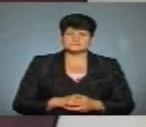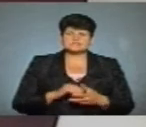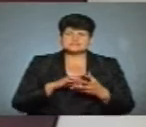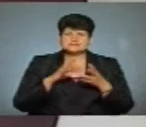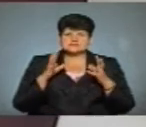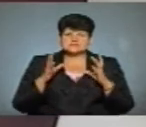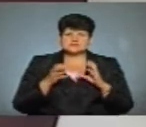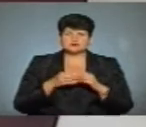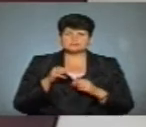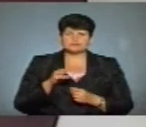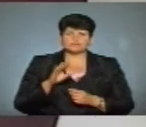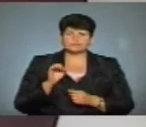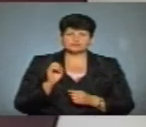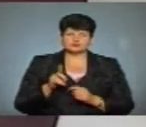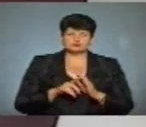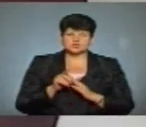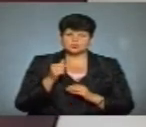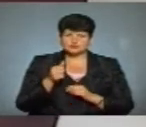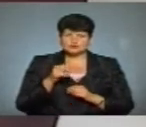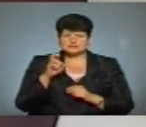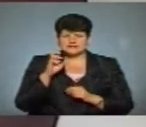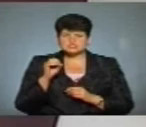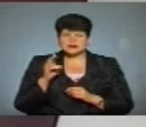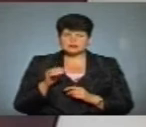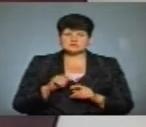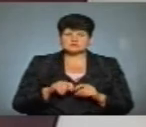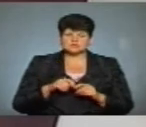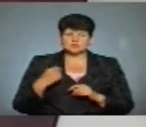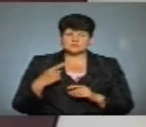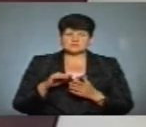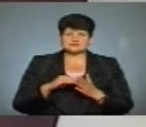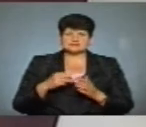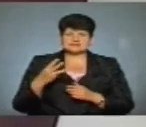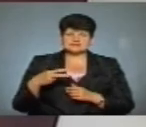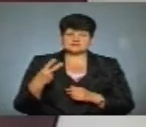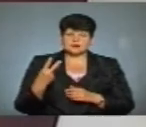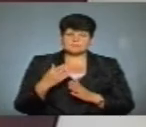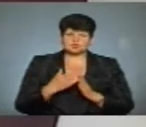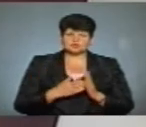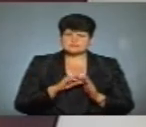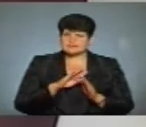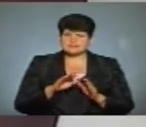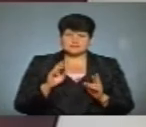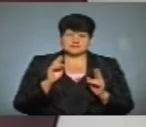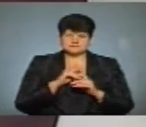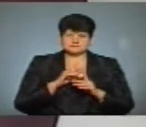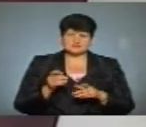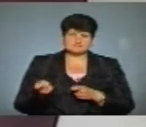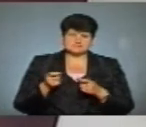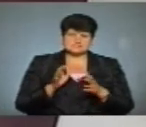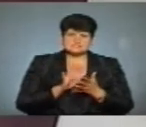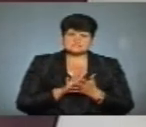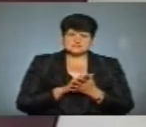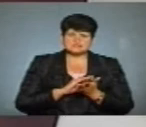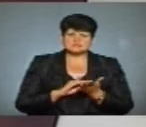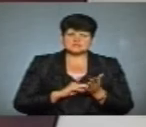Загалом, за словами Тетяни Вовчук, від початку року держекоінспектори області склали 32 протоколи за незаконне вивезення сміття і